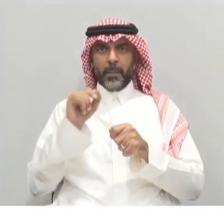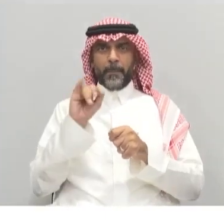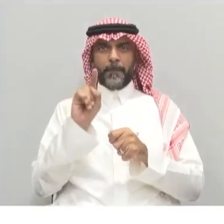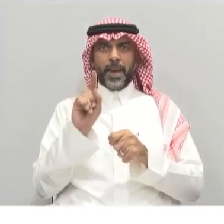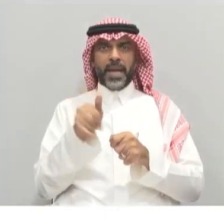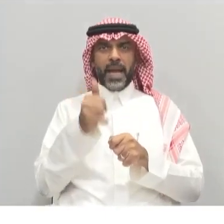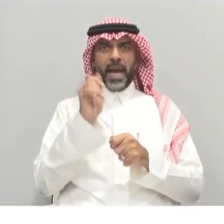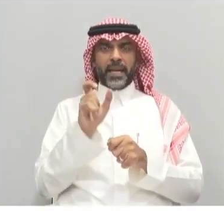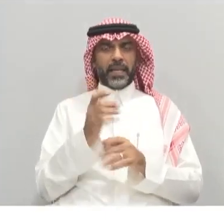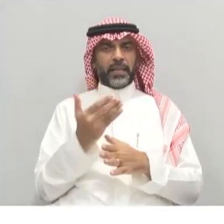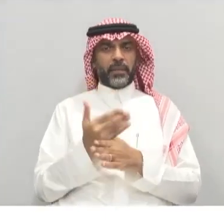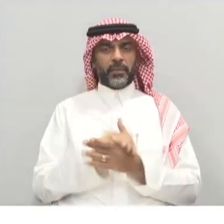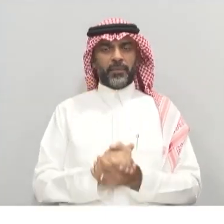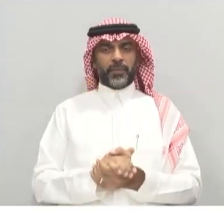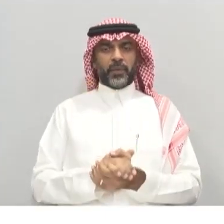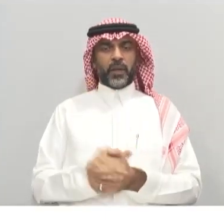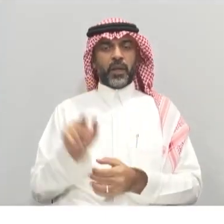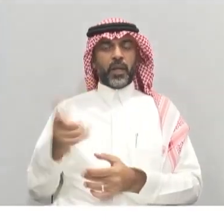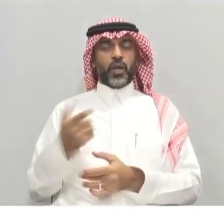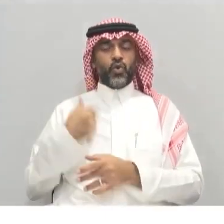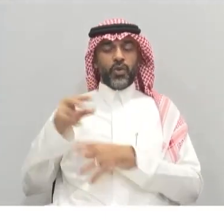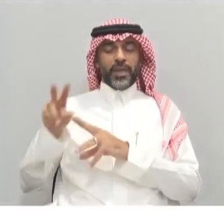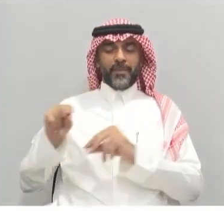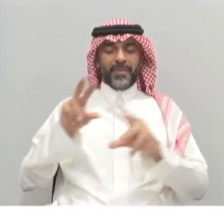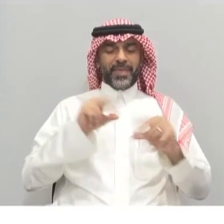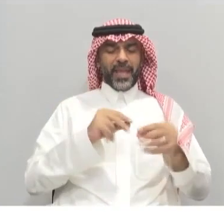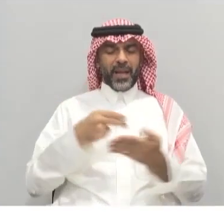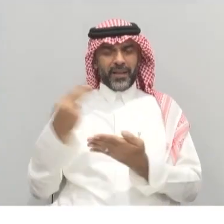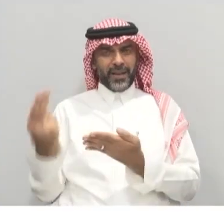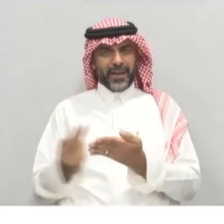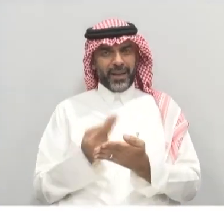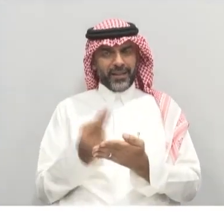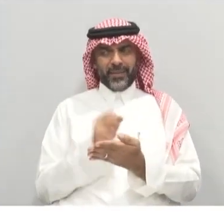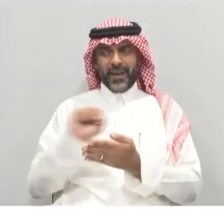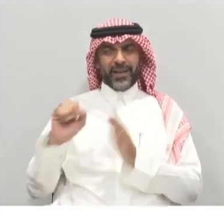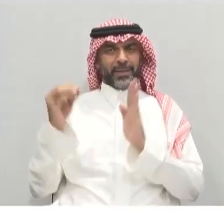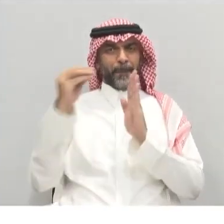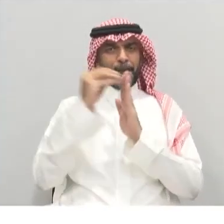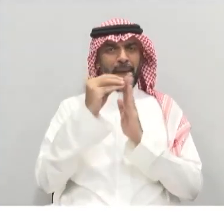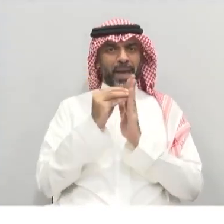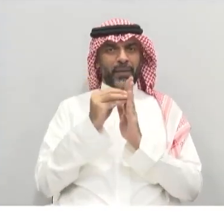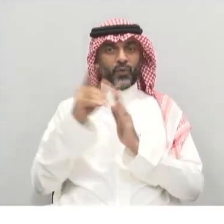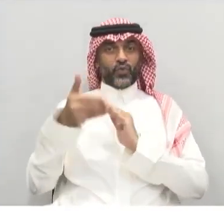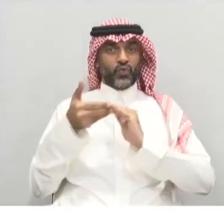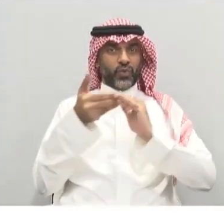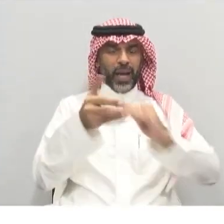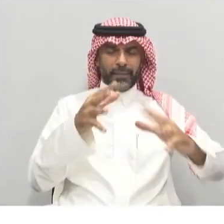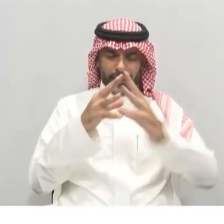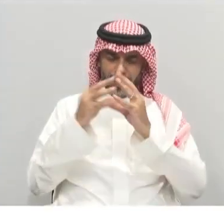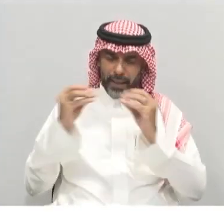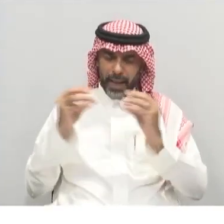المخططات البيانيه هي تمثيلات رسوميه للبيانات تساعد على تحليل المعلومات